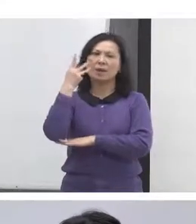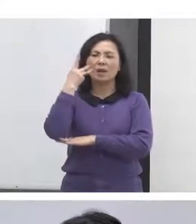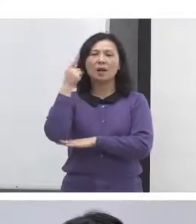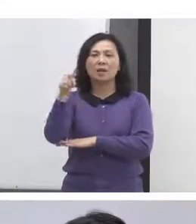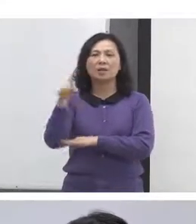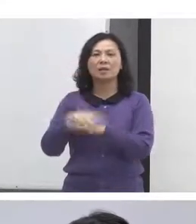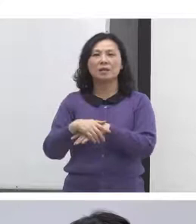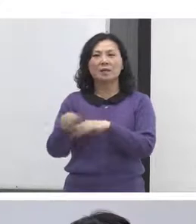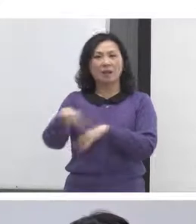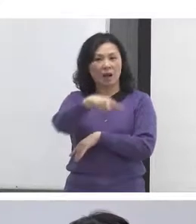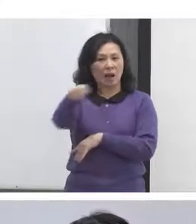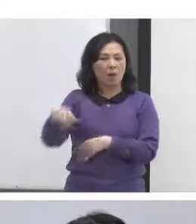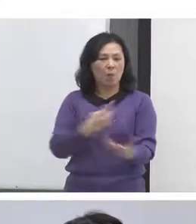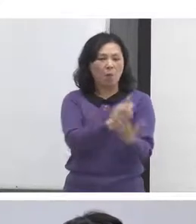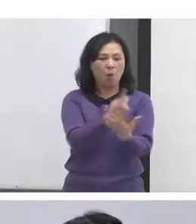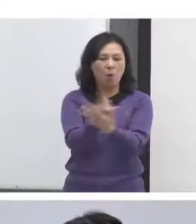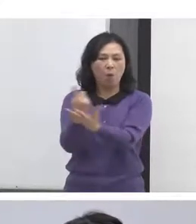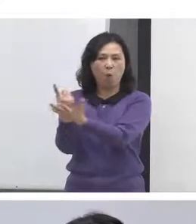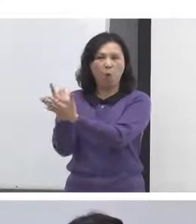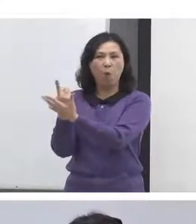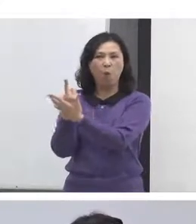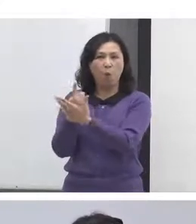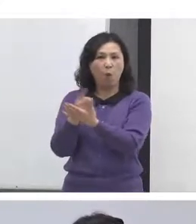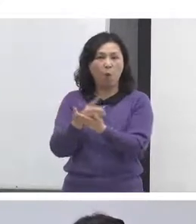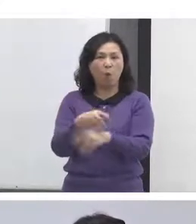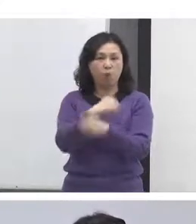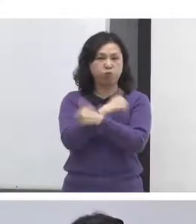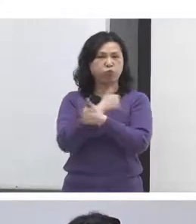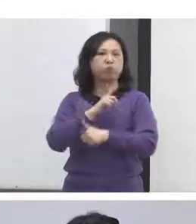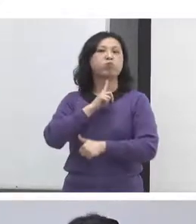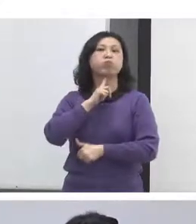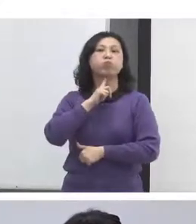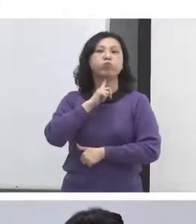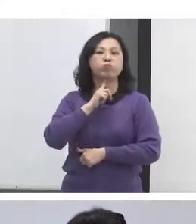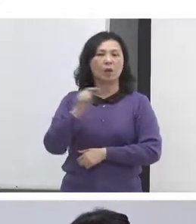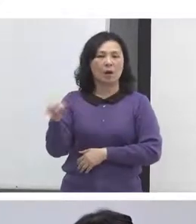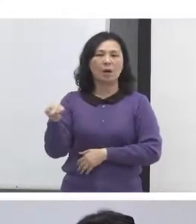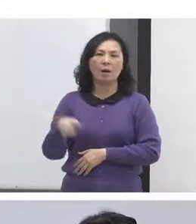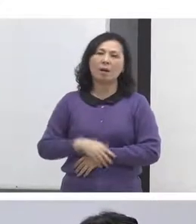可是因为就是光谱很蛮大的，可是他们共同的一个